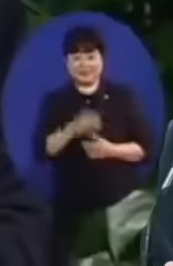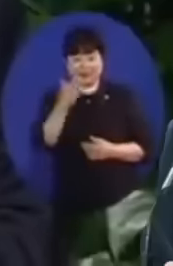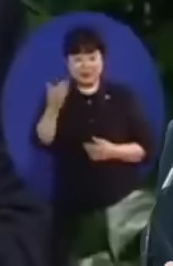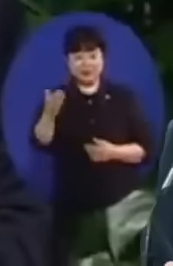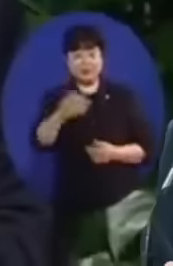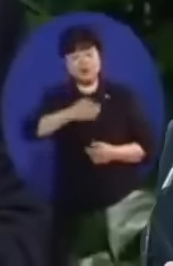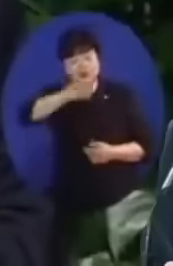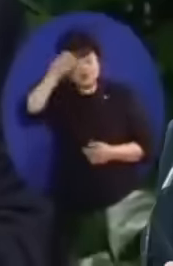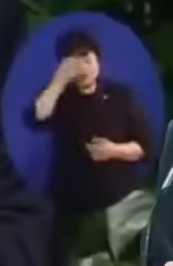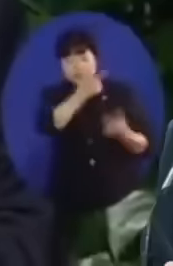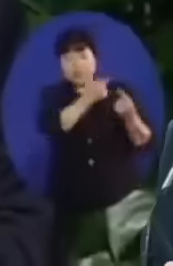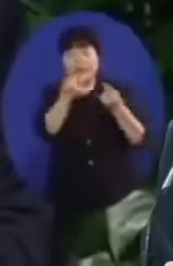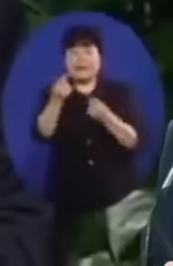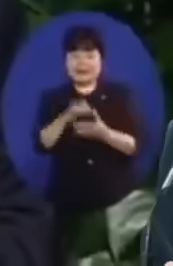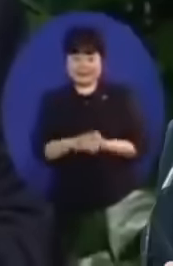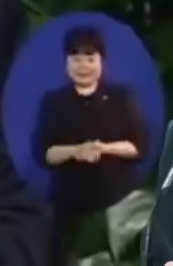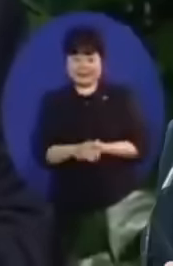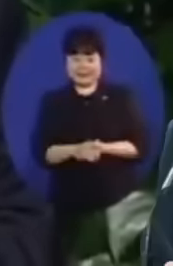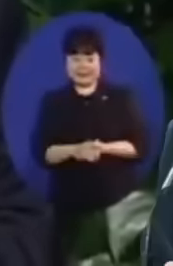여러분의 꿈인 것입니다.